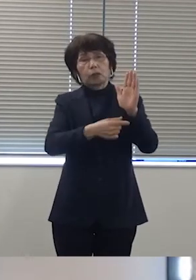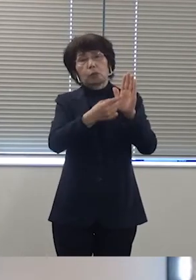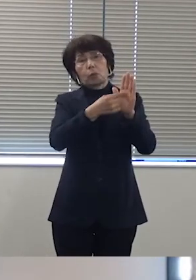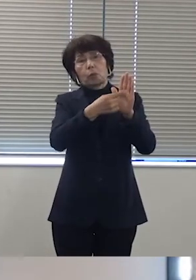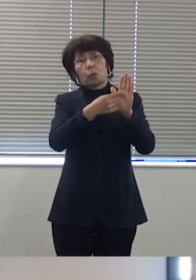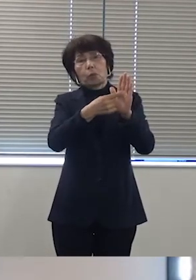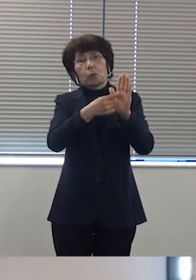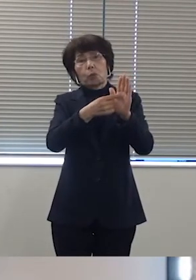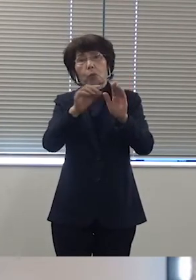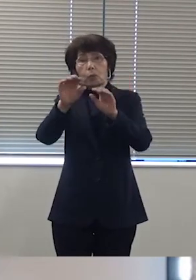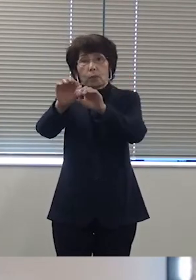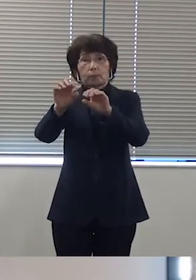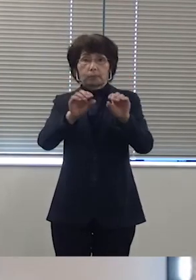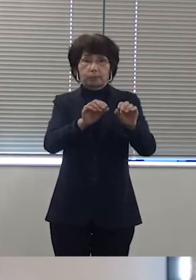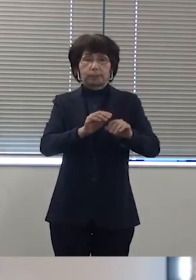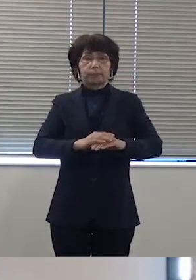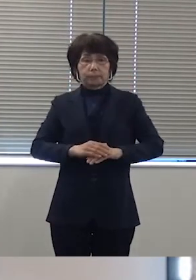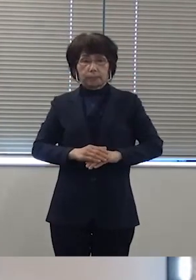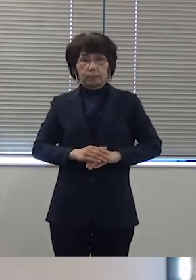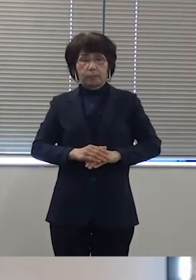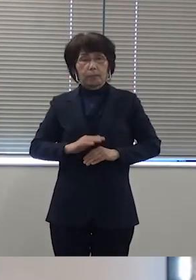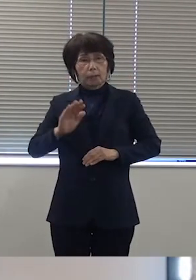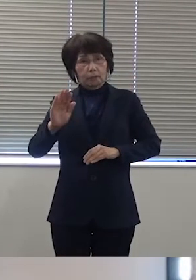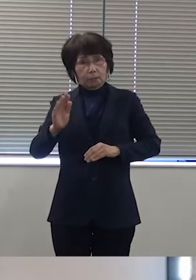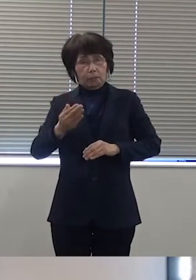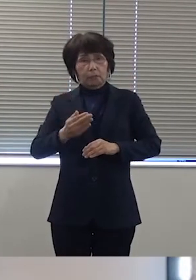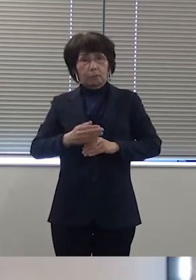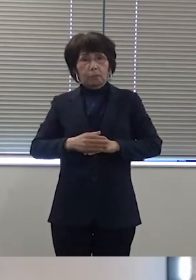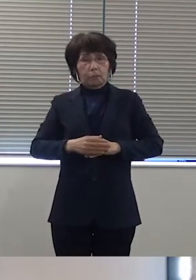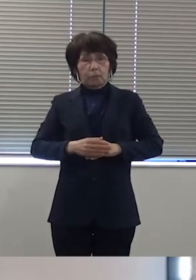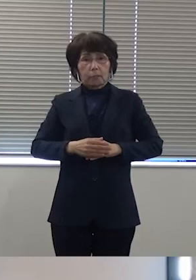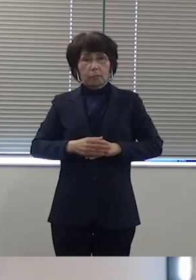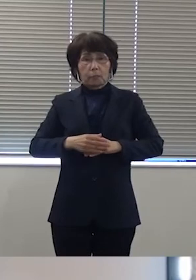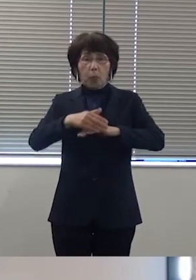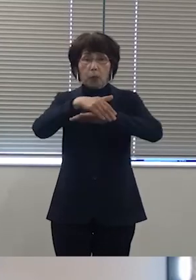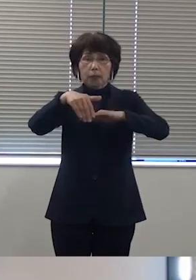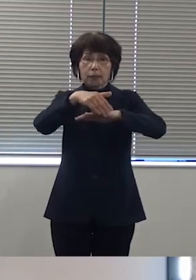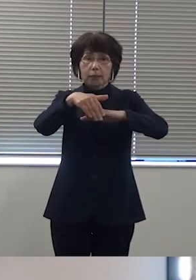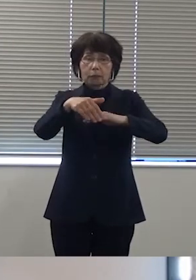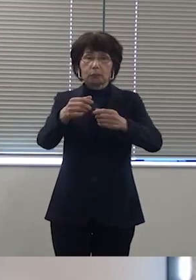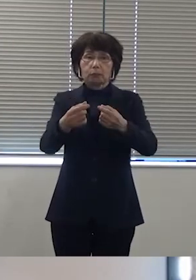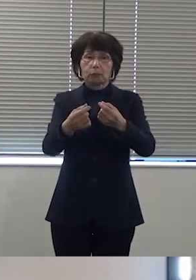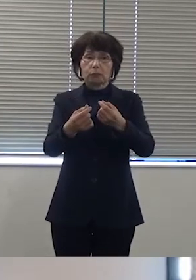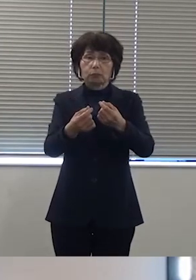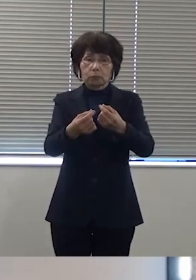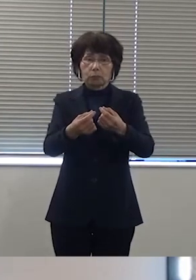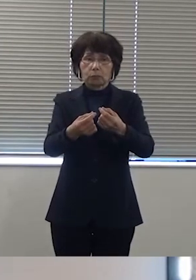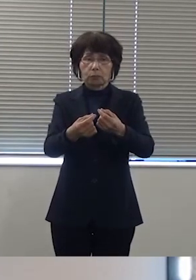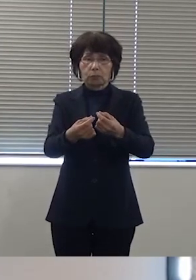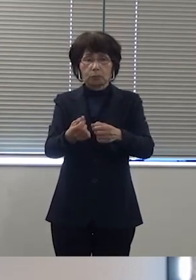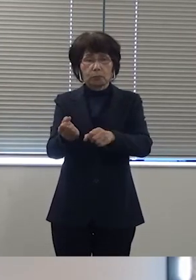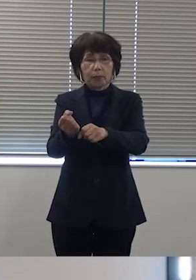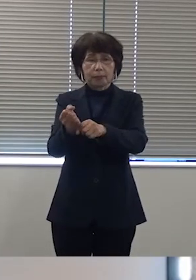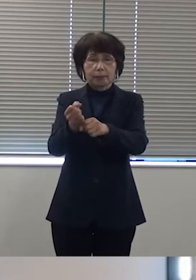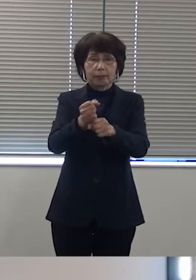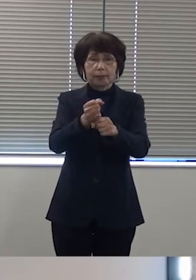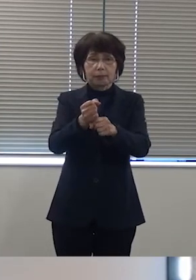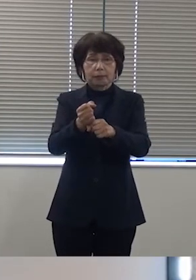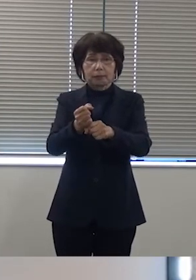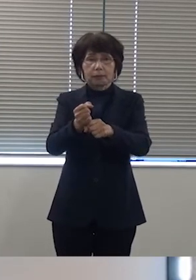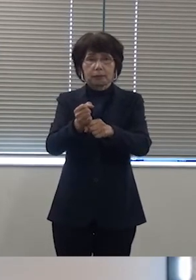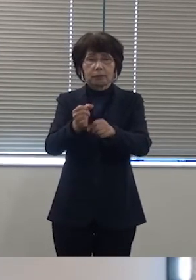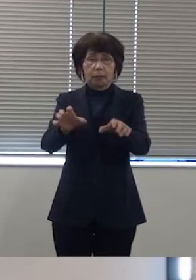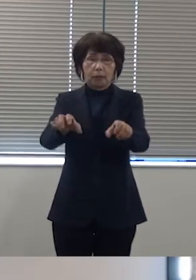論というのは、まあ、避けられないというふうに言ってますが、もともとでも再編で持っていくと最初から拒否された可能性がある